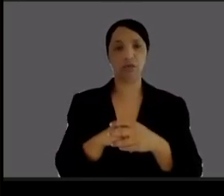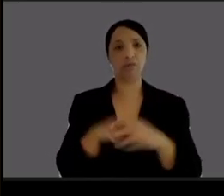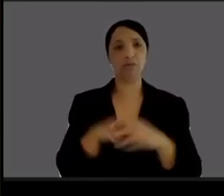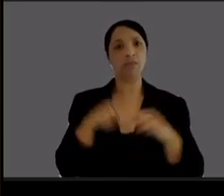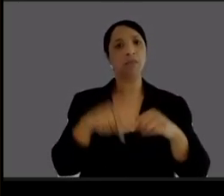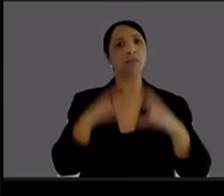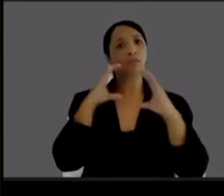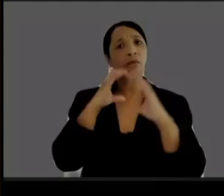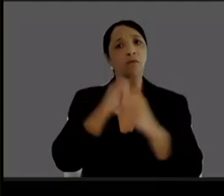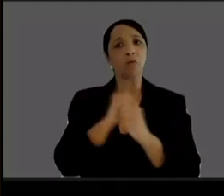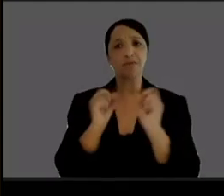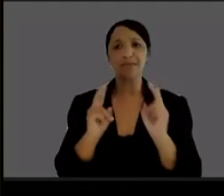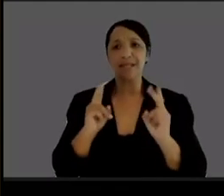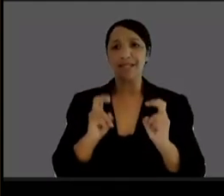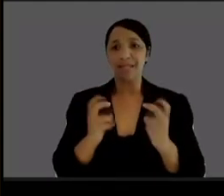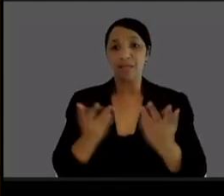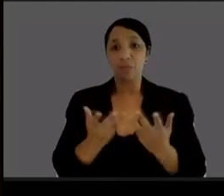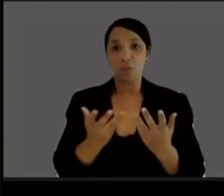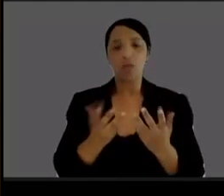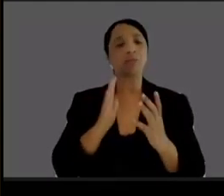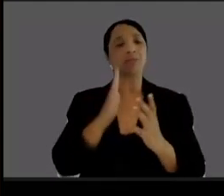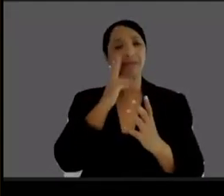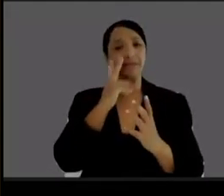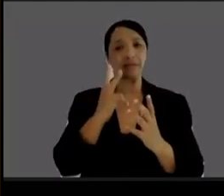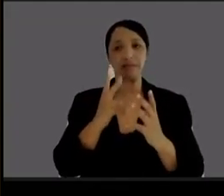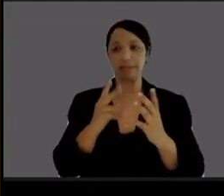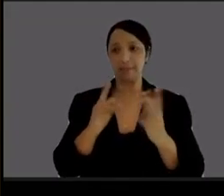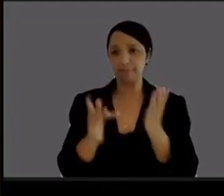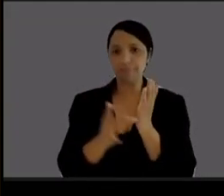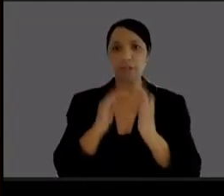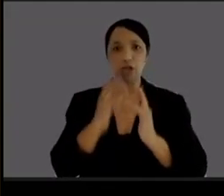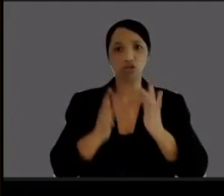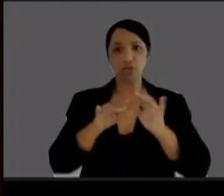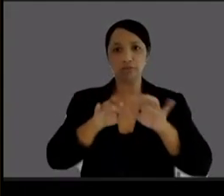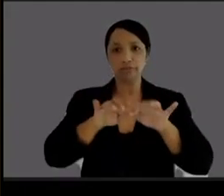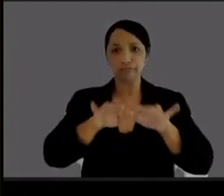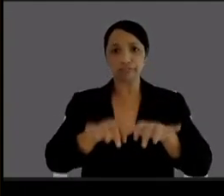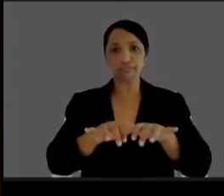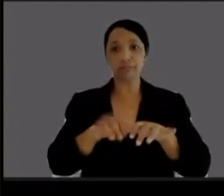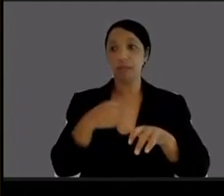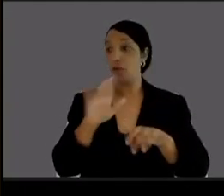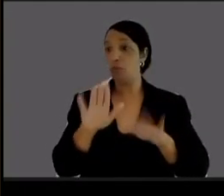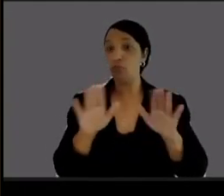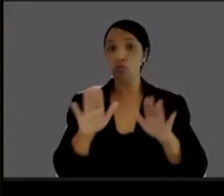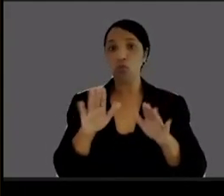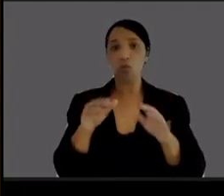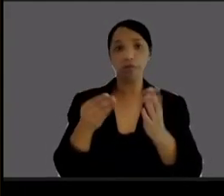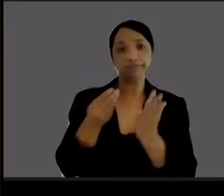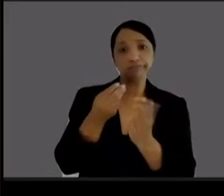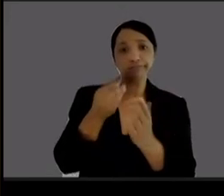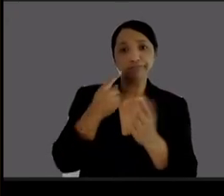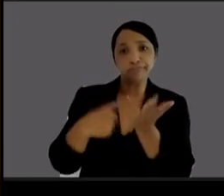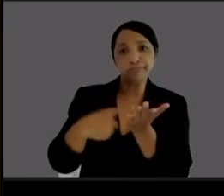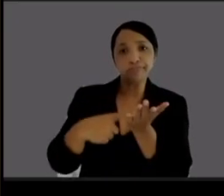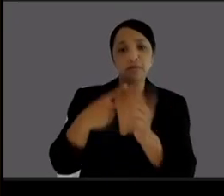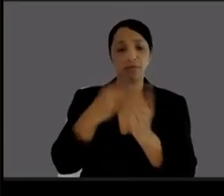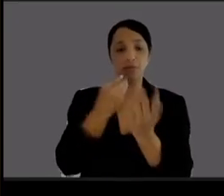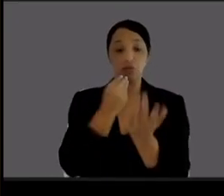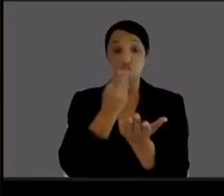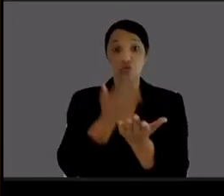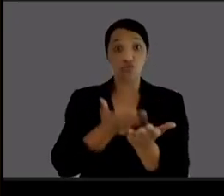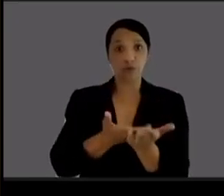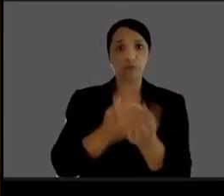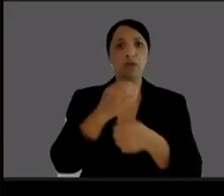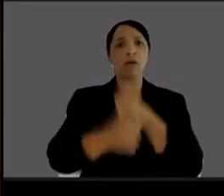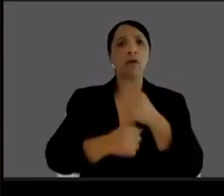えのフォーカスであるデジタル問題に対処しながらえ皆様からの様々な提案やえ